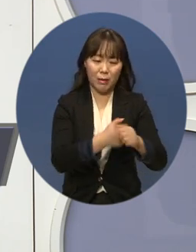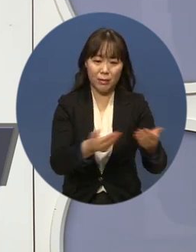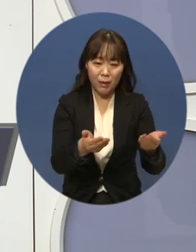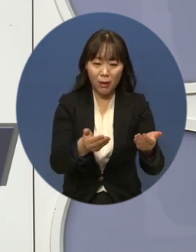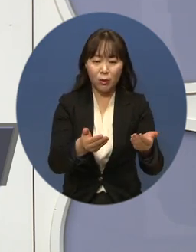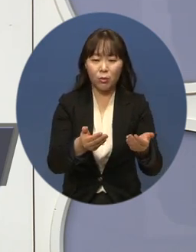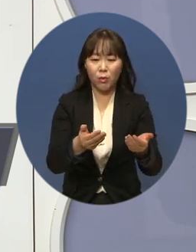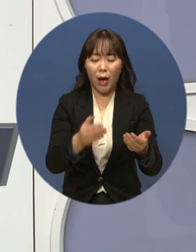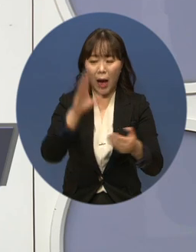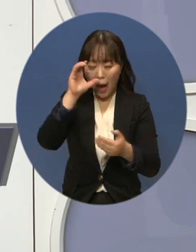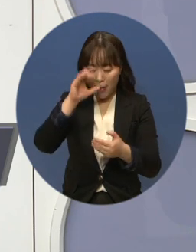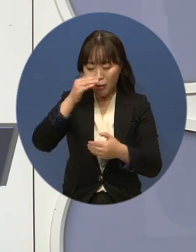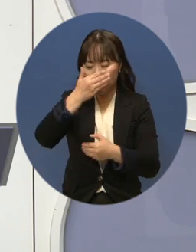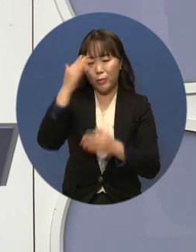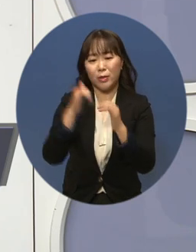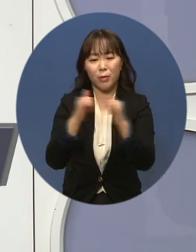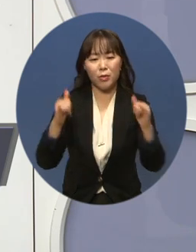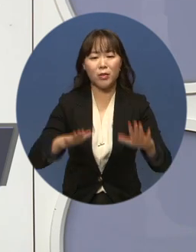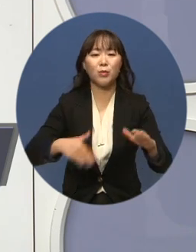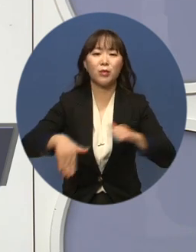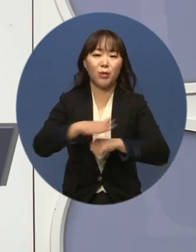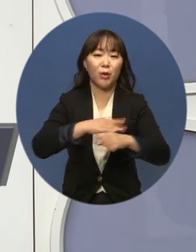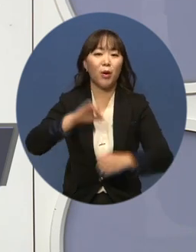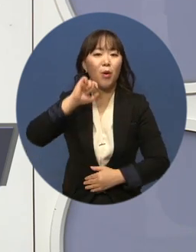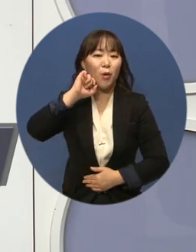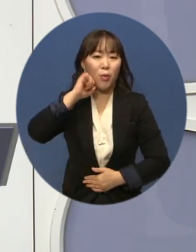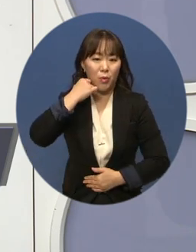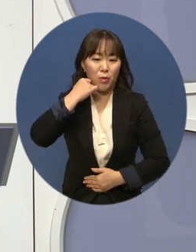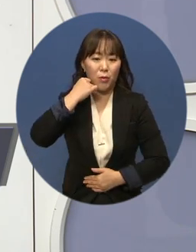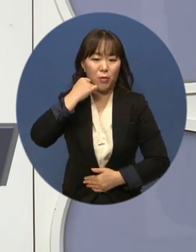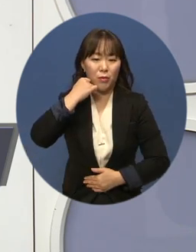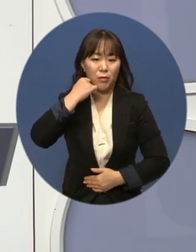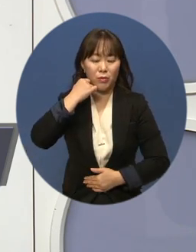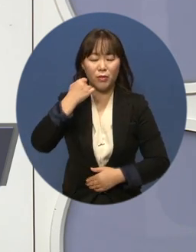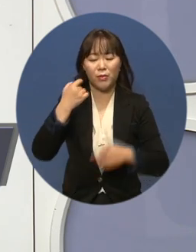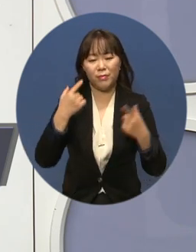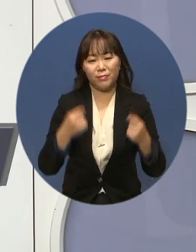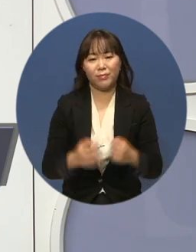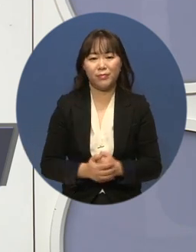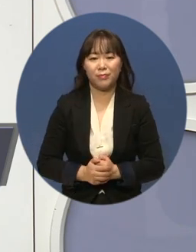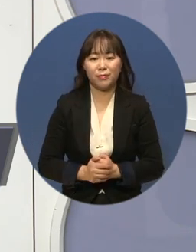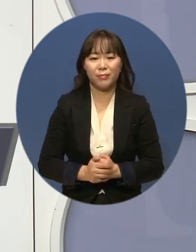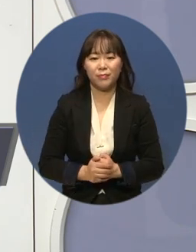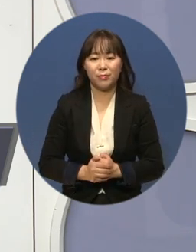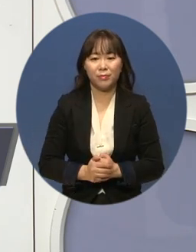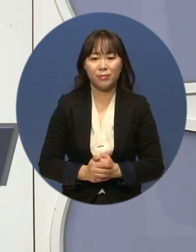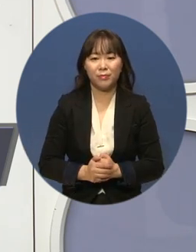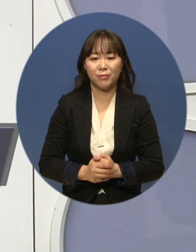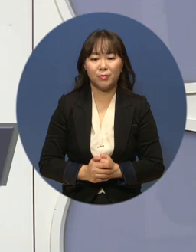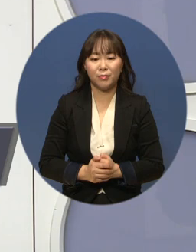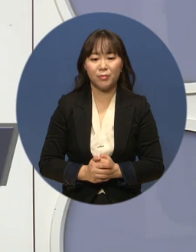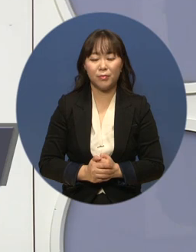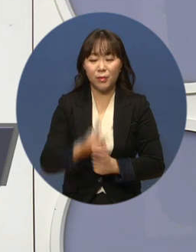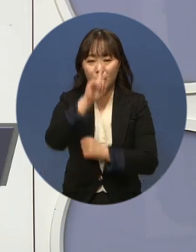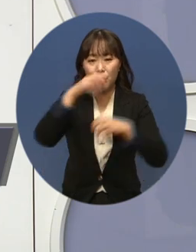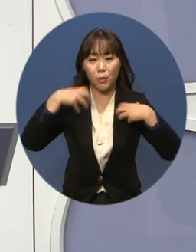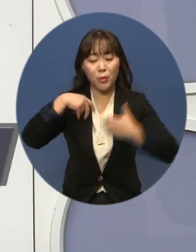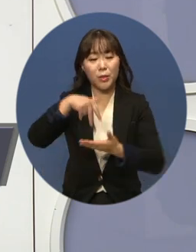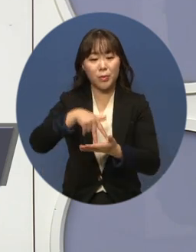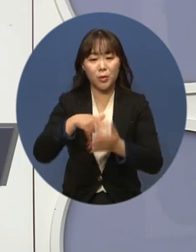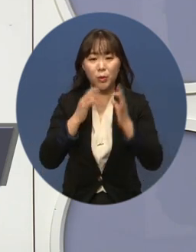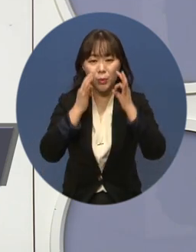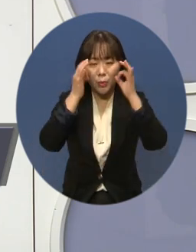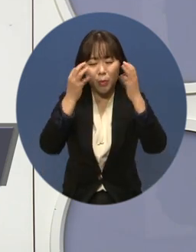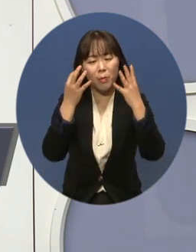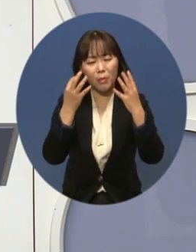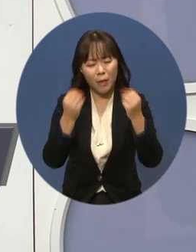알바 청년들이 굉장히 좀 어려운 작년과 올해를 보내고 있는 것 같습니다. 정부 차원에서 많은 노력들을